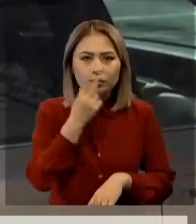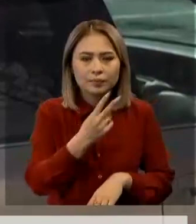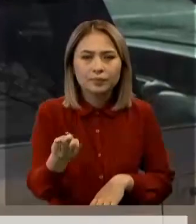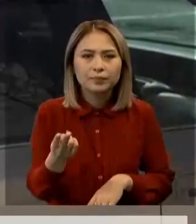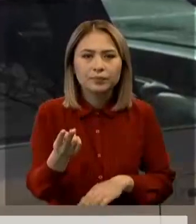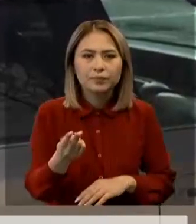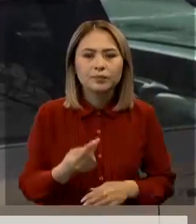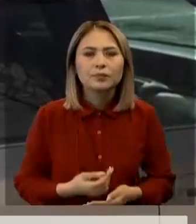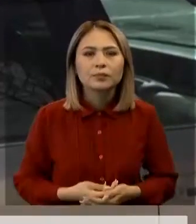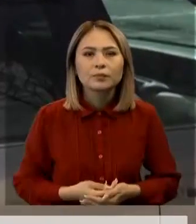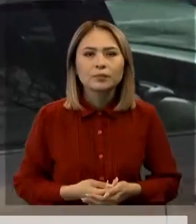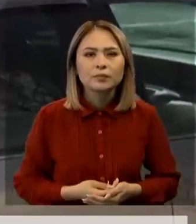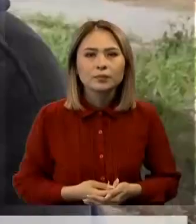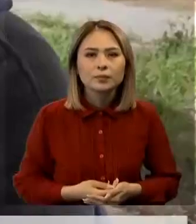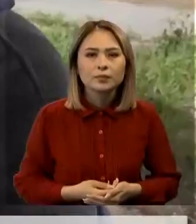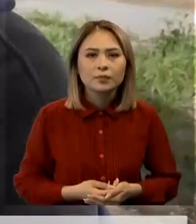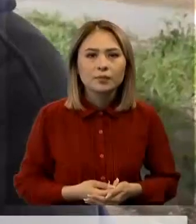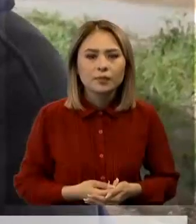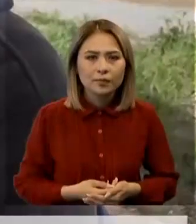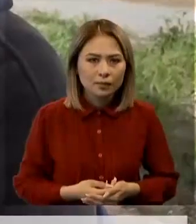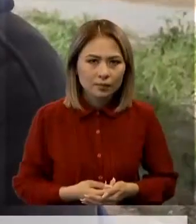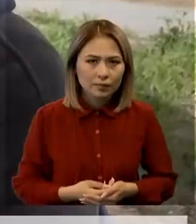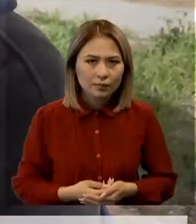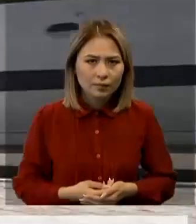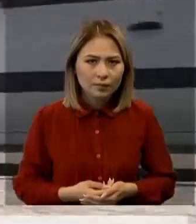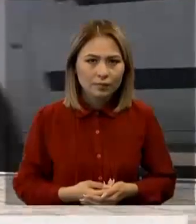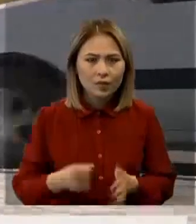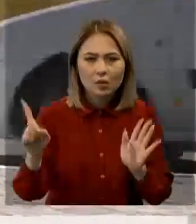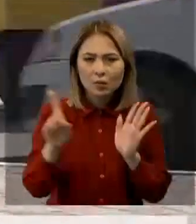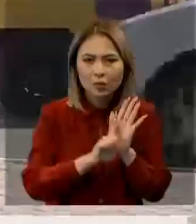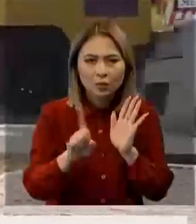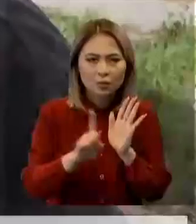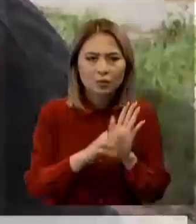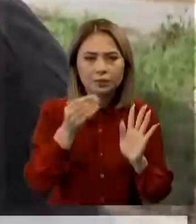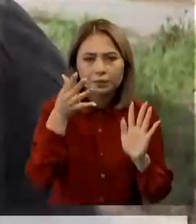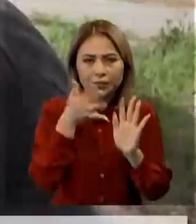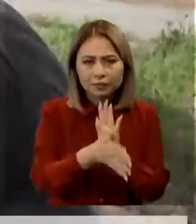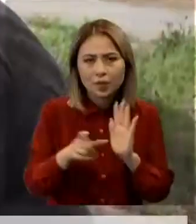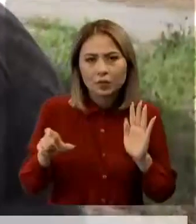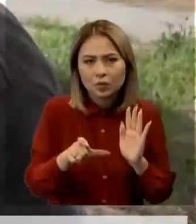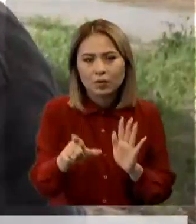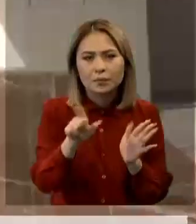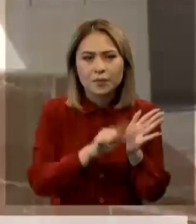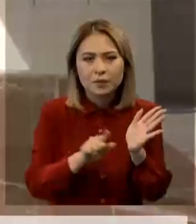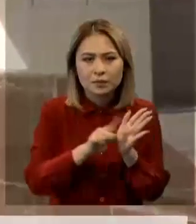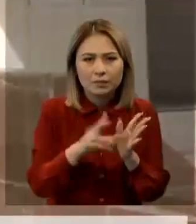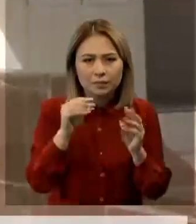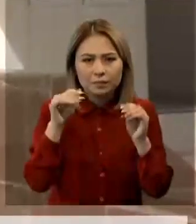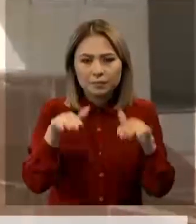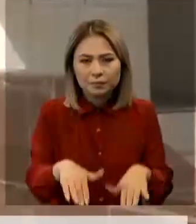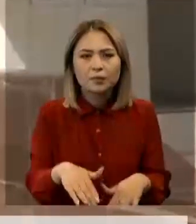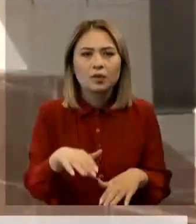қазір жол талқан шығады. Бару керек, тағы келу керек. Жолдың шығыны бар. Пенсия соған бітіп қалады. Халық